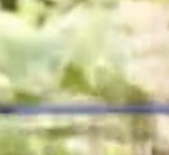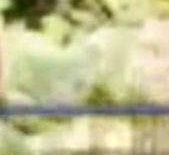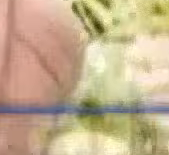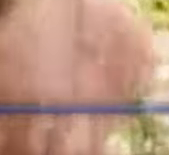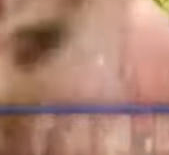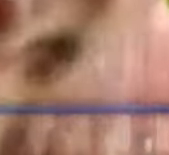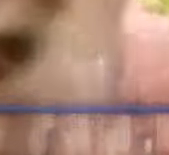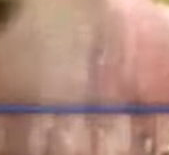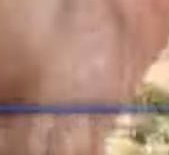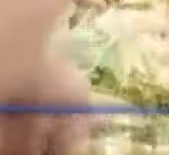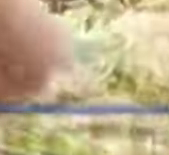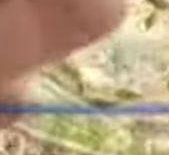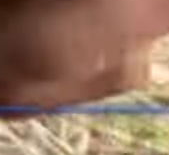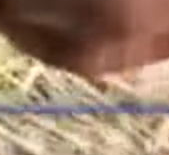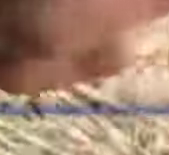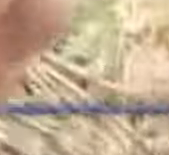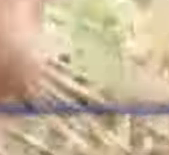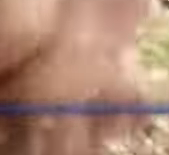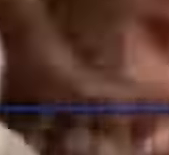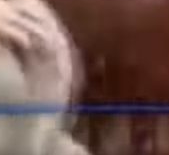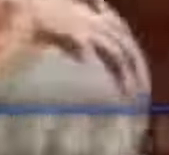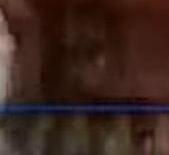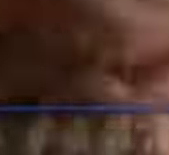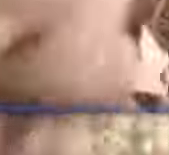smile smile